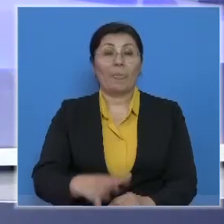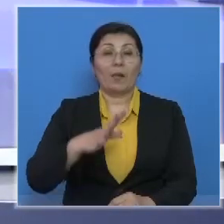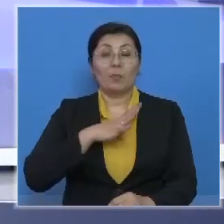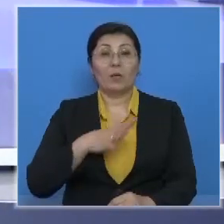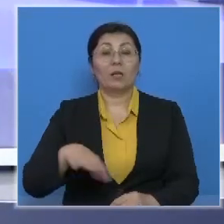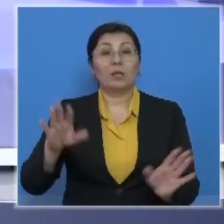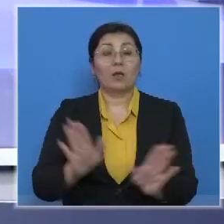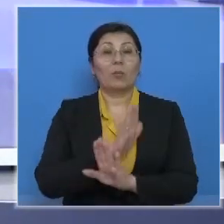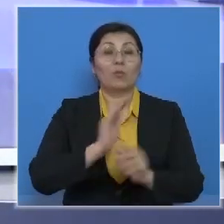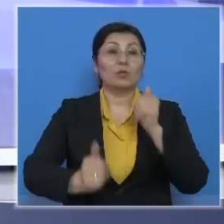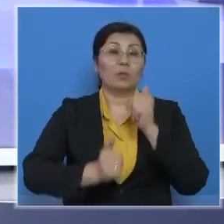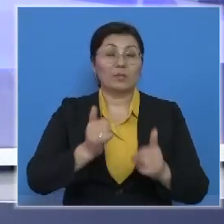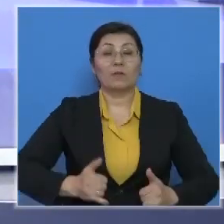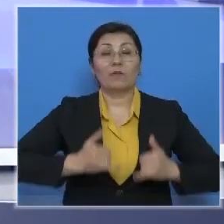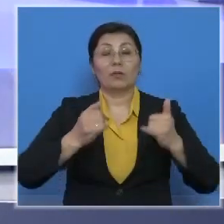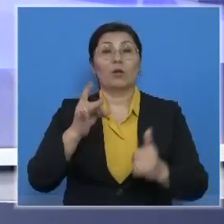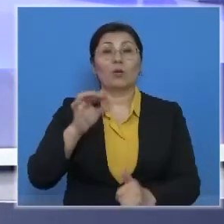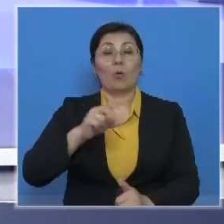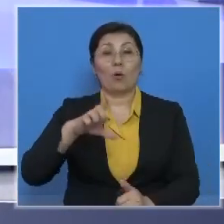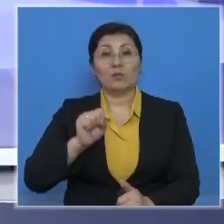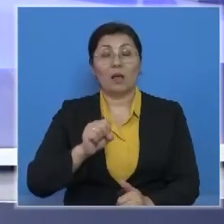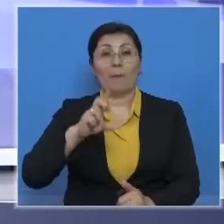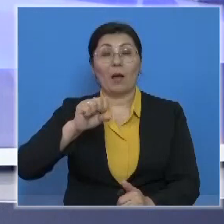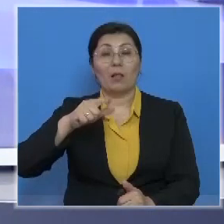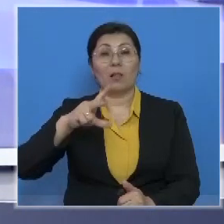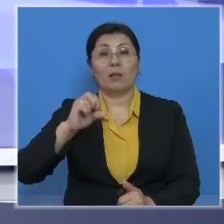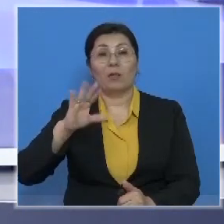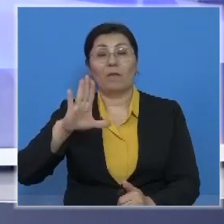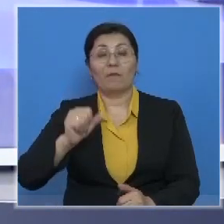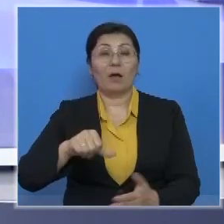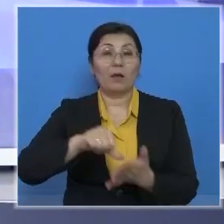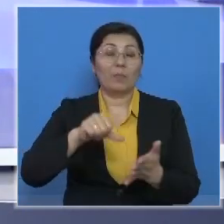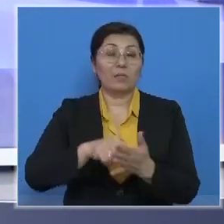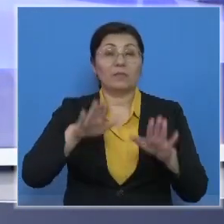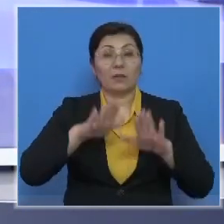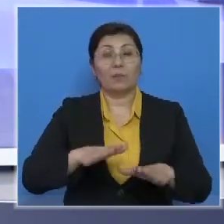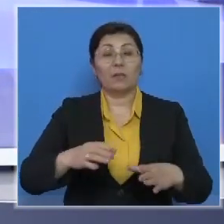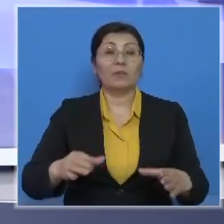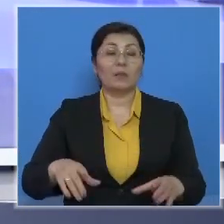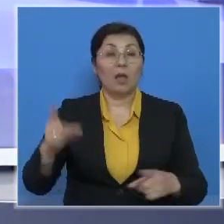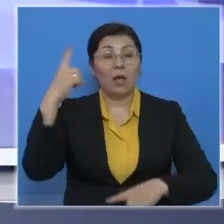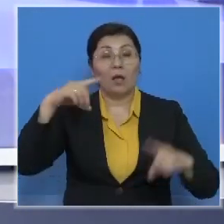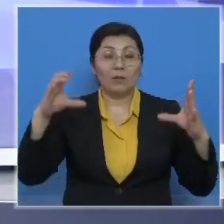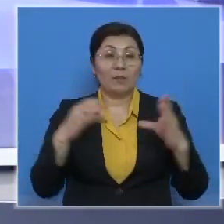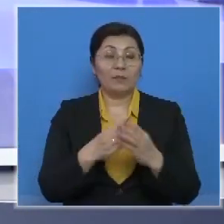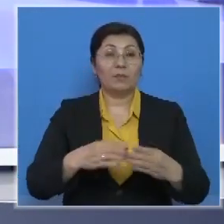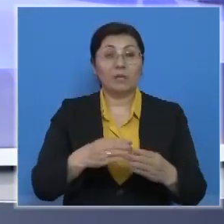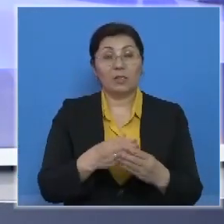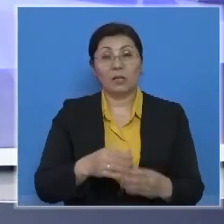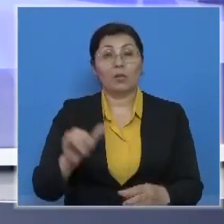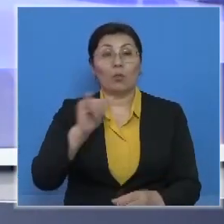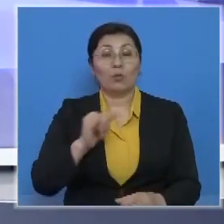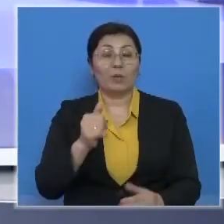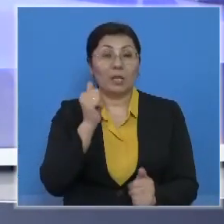Состоялся музыкальный конкурс в честь Розы Баглановой. В нем приняли участие как местный творческий коллектив, так и команды из Уральска. Каждый из